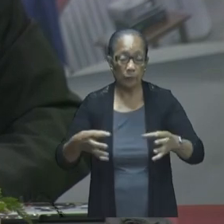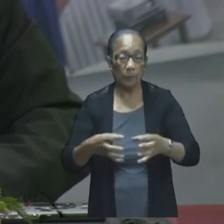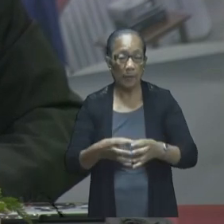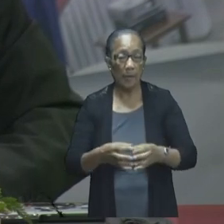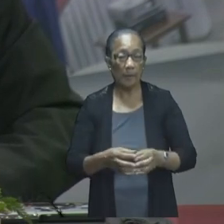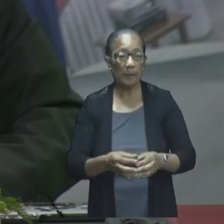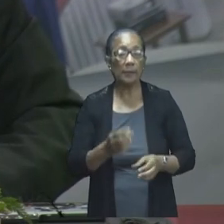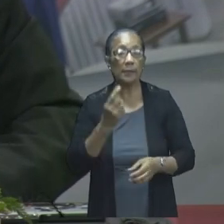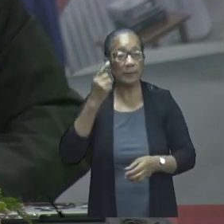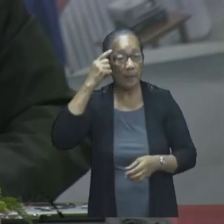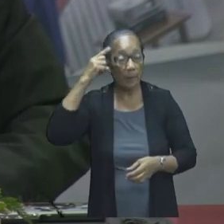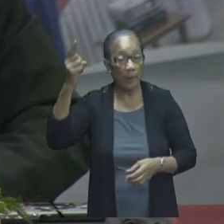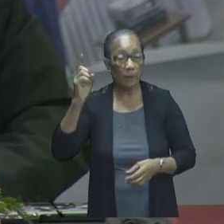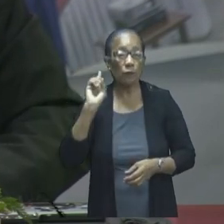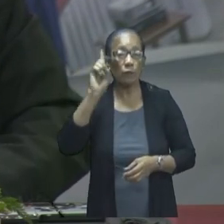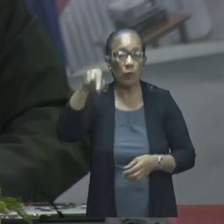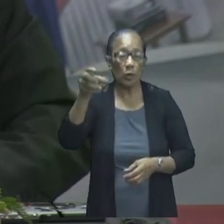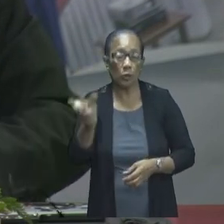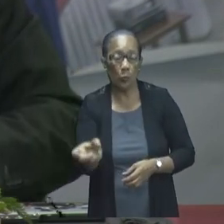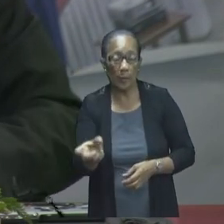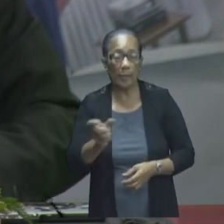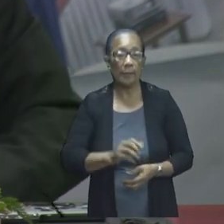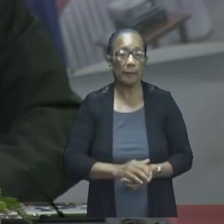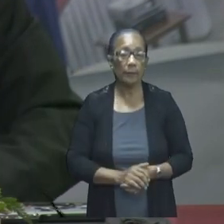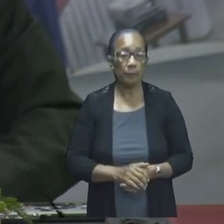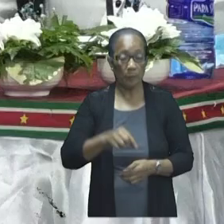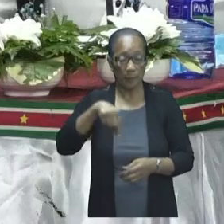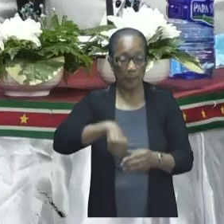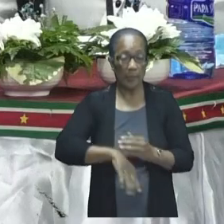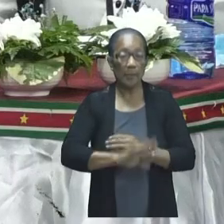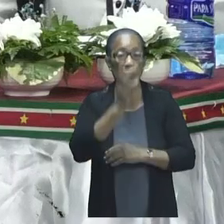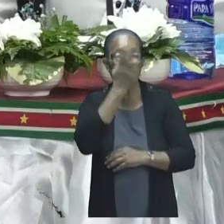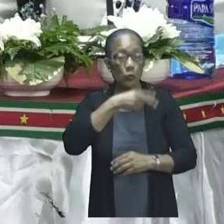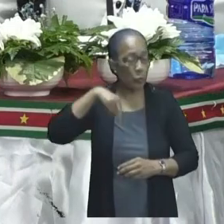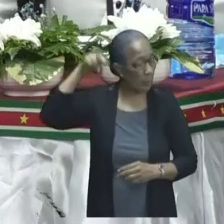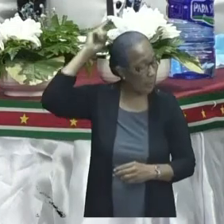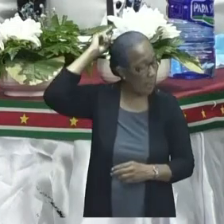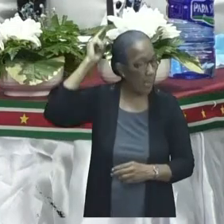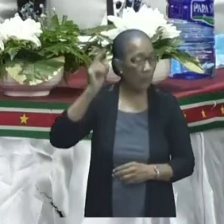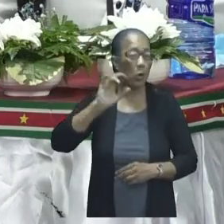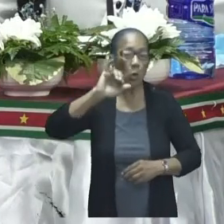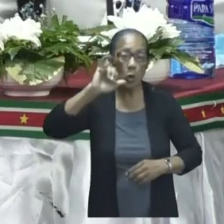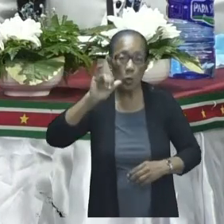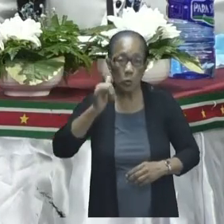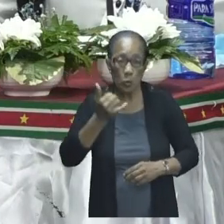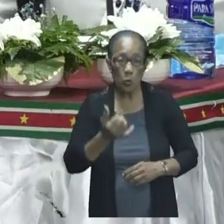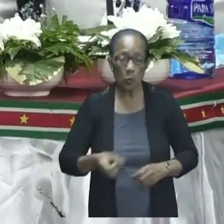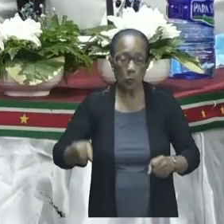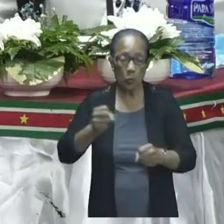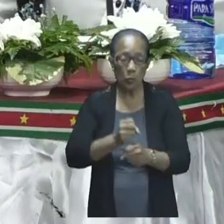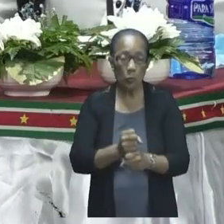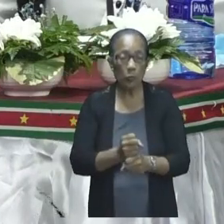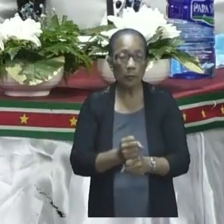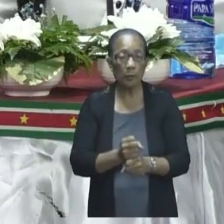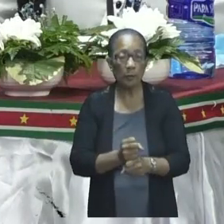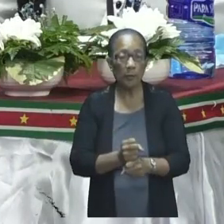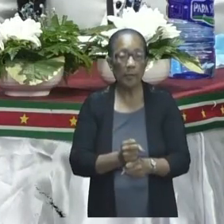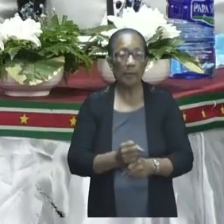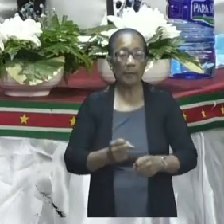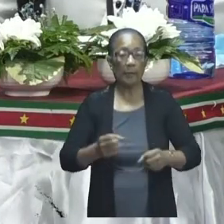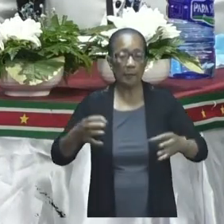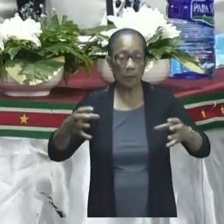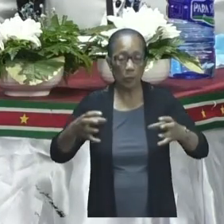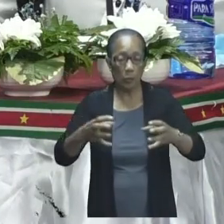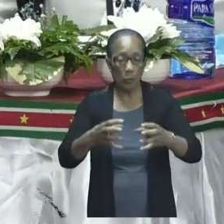volgende week hier in suriname herborn u een nieuwe unit in het leven geroepen en dat is de community